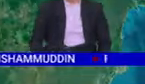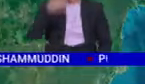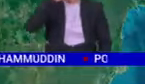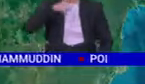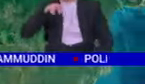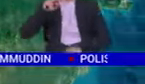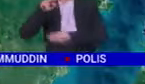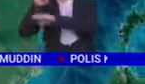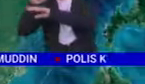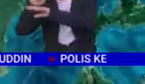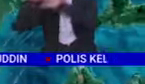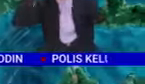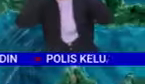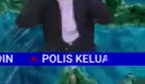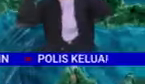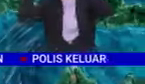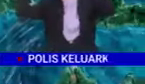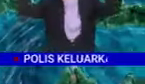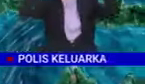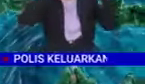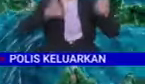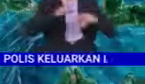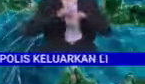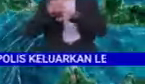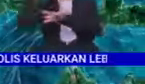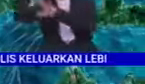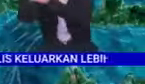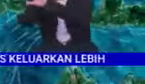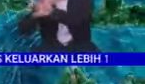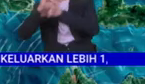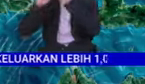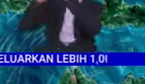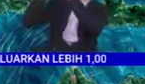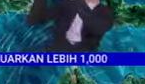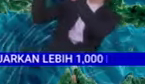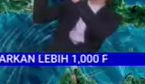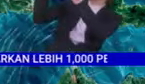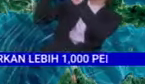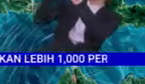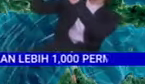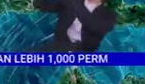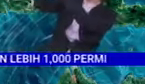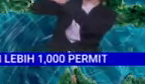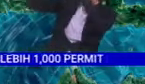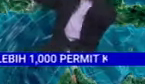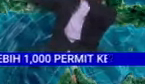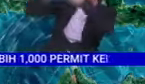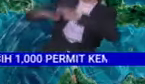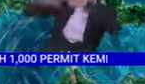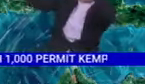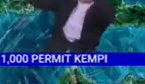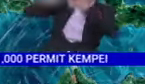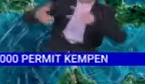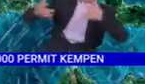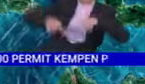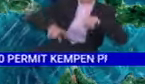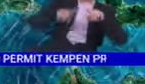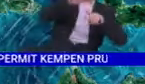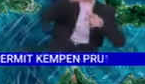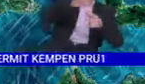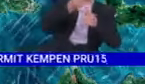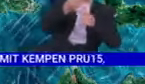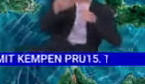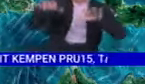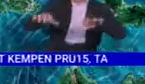Bagi tinjauan cuaca semasa di Sabah dan Sarawak pula, dapat diperhatikan ketika ini, hujan lebat kini sedang berlaku di